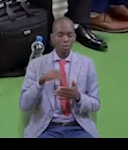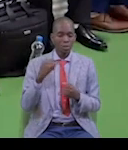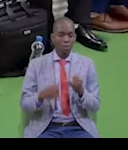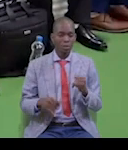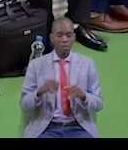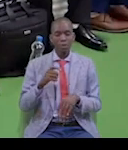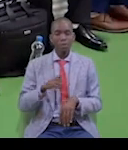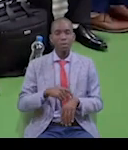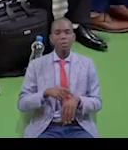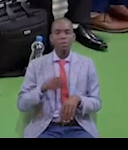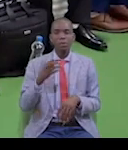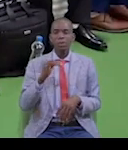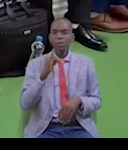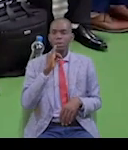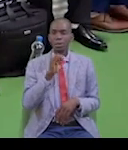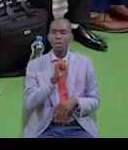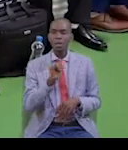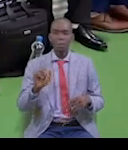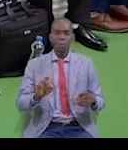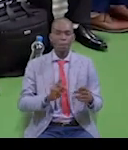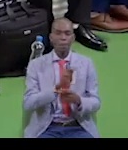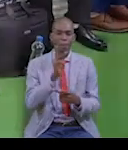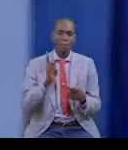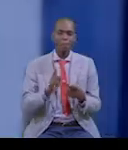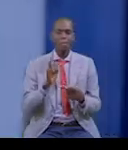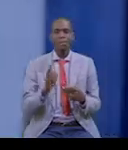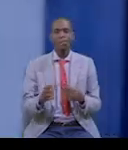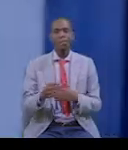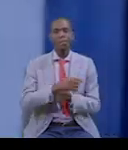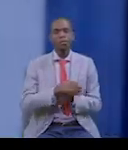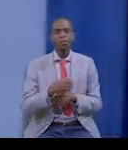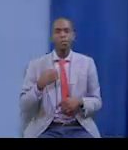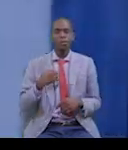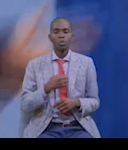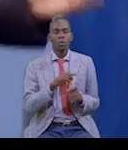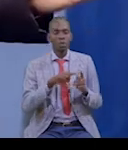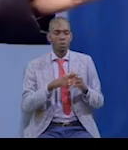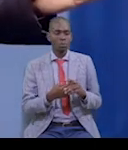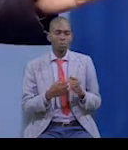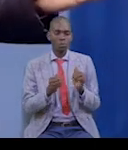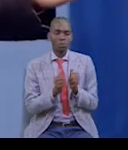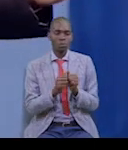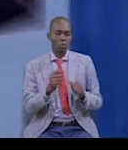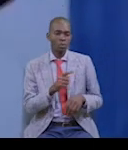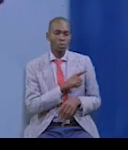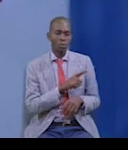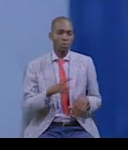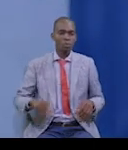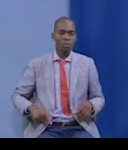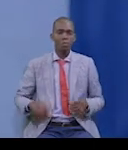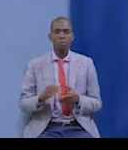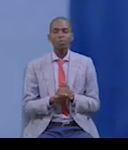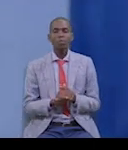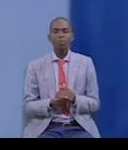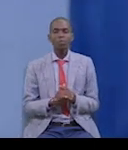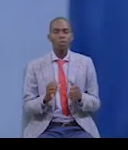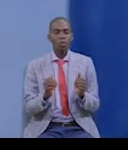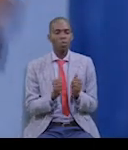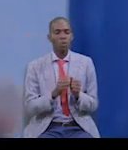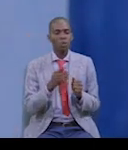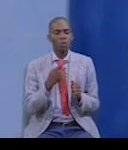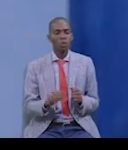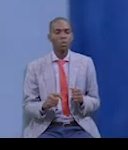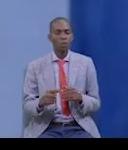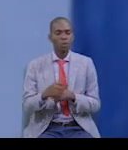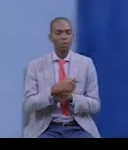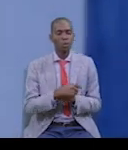day. అంత్య దినం అనేది పరిపూర్ణమైన దినం. We start with the Lord. మనము ప్రభువును గురించి ఆరంభిస్తున్నాం. With the day of pardon.